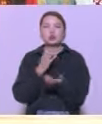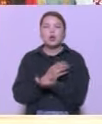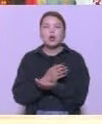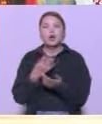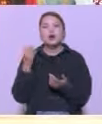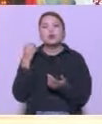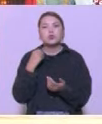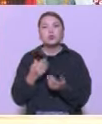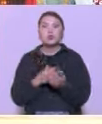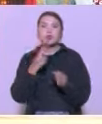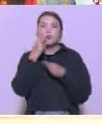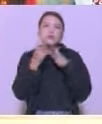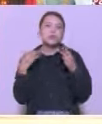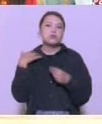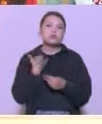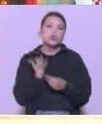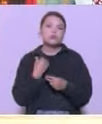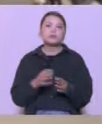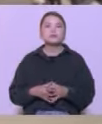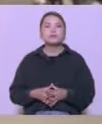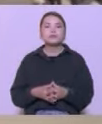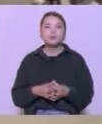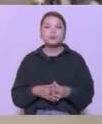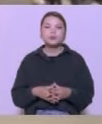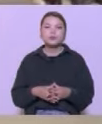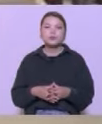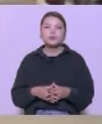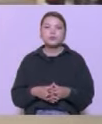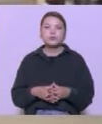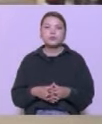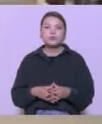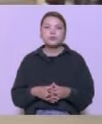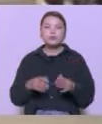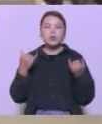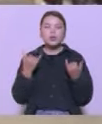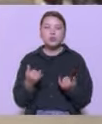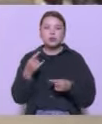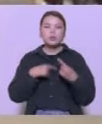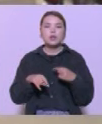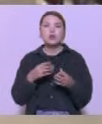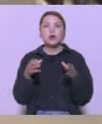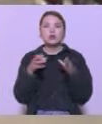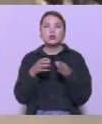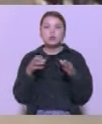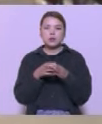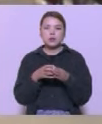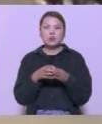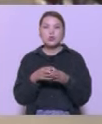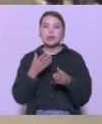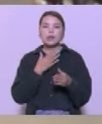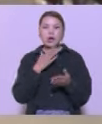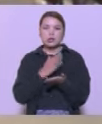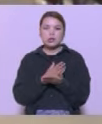Зрители высоко оценили таланты юных артистов. Сегодня вот мы посетили коллектив «Мембармен». Эти дети